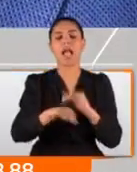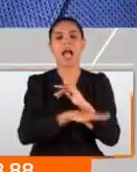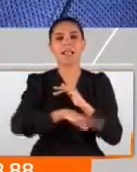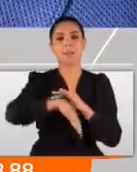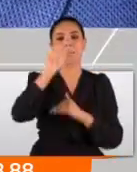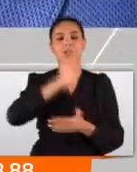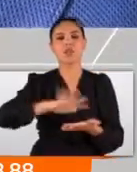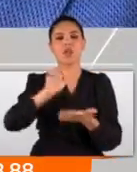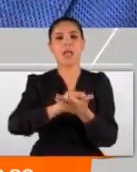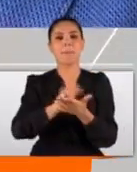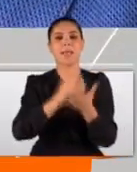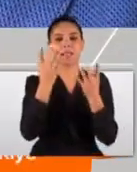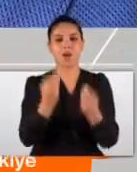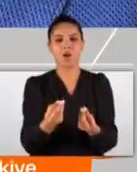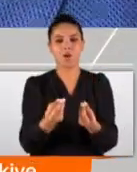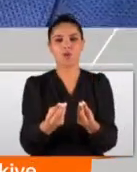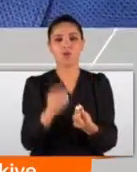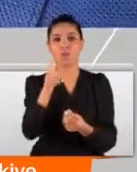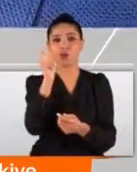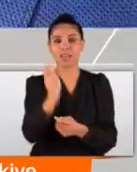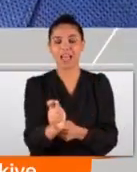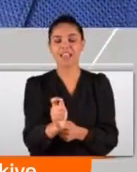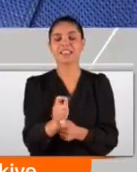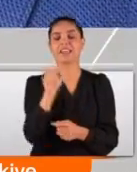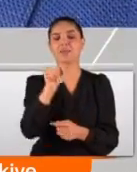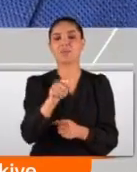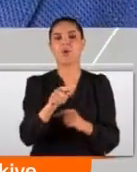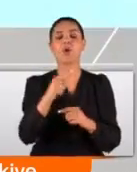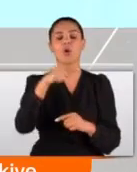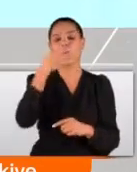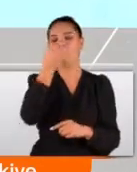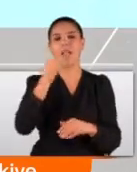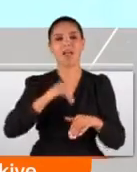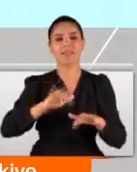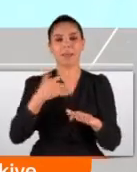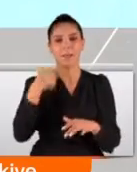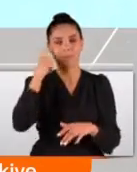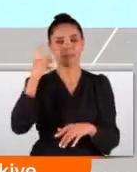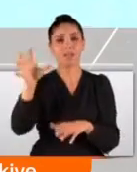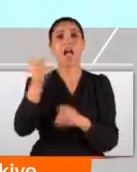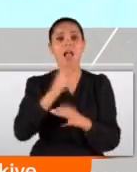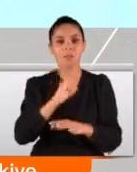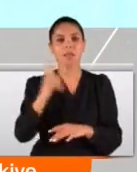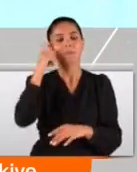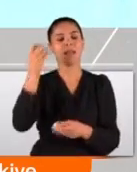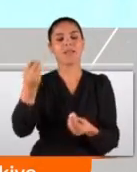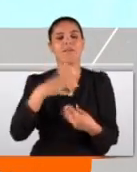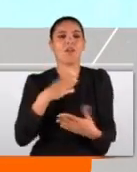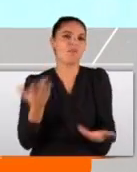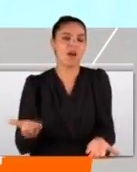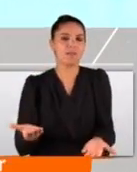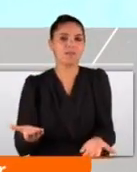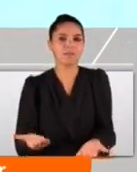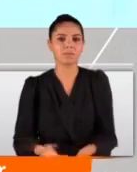sosyal medya, internet, dijital iletişim araçları. Bunu gerçekleştirmek günümüzde biraz ütopya. Biz bilgiye ulaşmasak bile bilgi zaten bize ulaşıyor bir